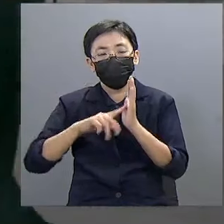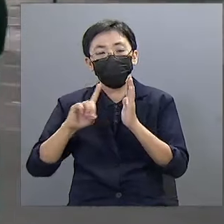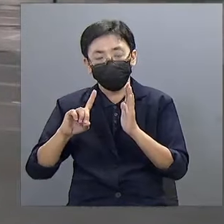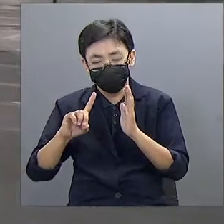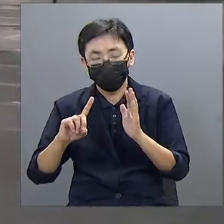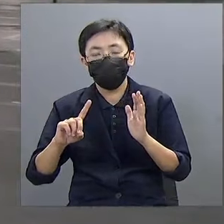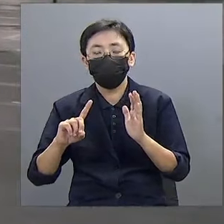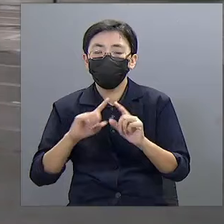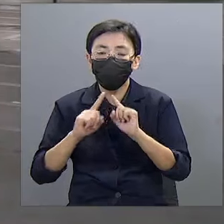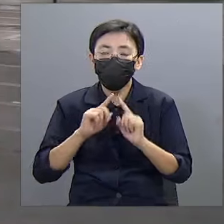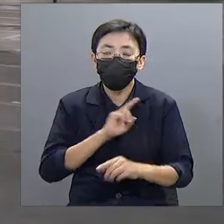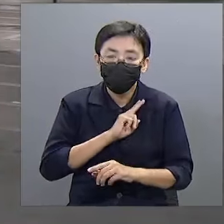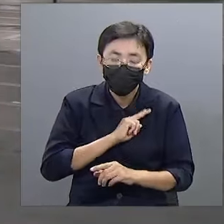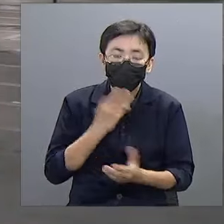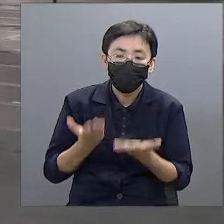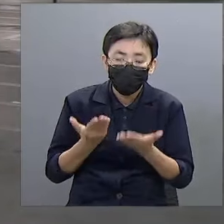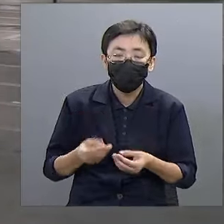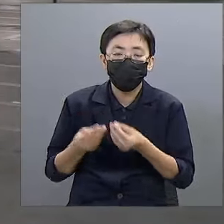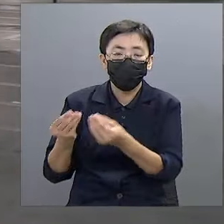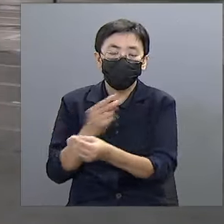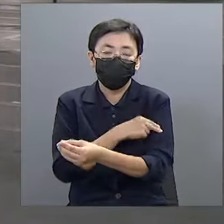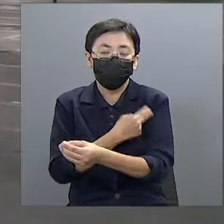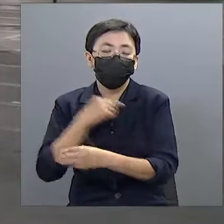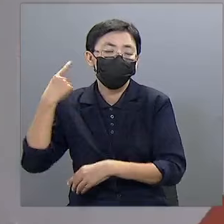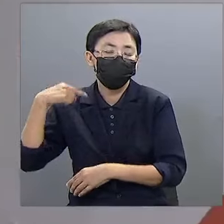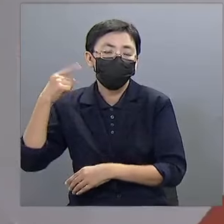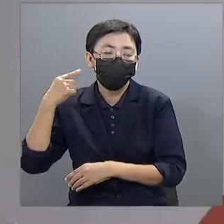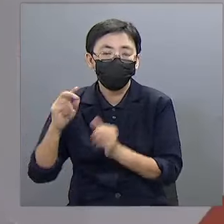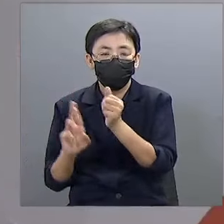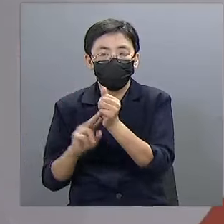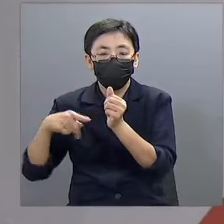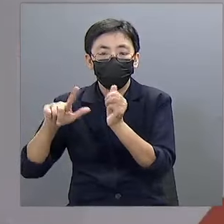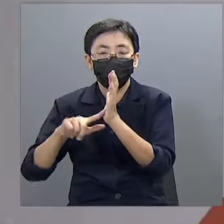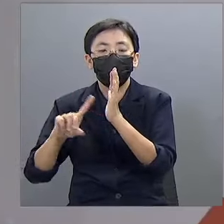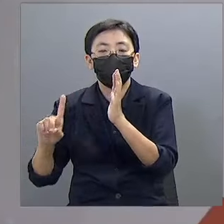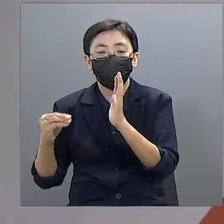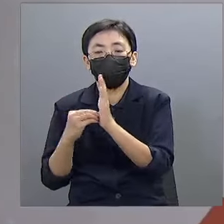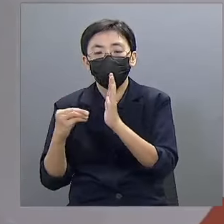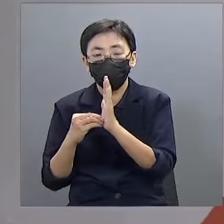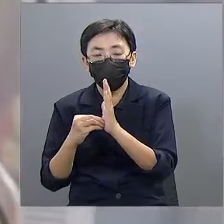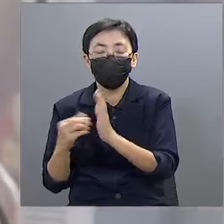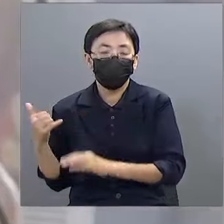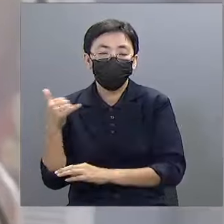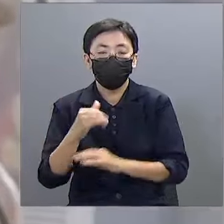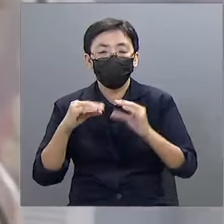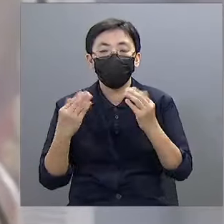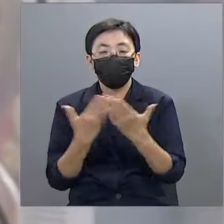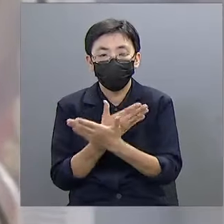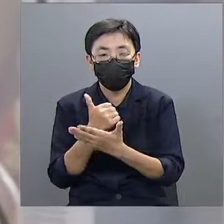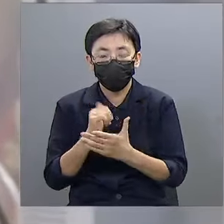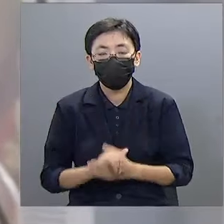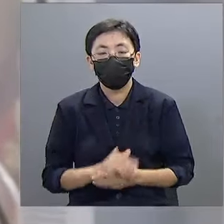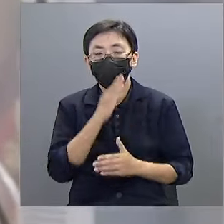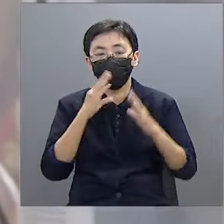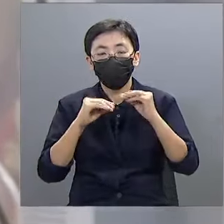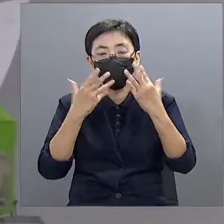ว่าอาจจะมอบหมายให้แพทย์หญิงวันทนีย์วัฒนะรองปลัดกทม.เข้าร่วมแทนและหลังจากประชุมแล้วเสร็จคาด